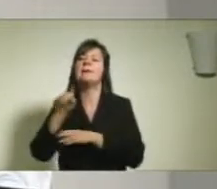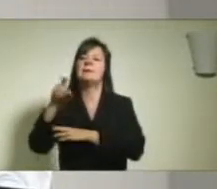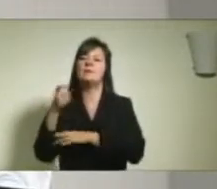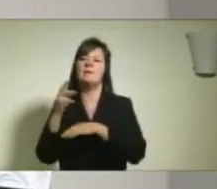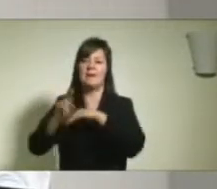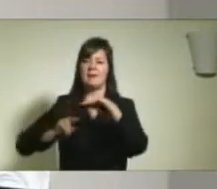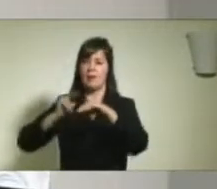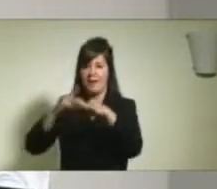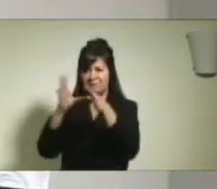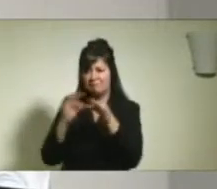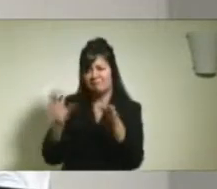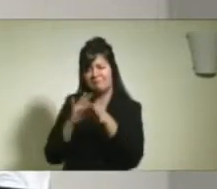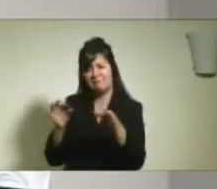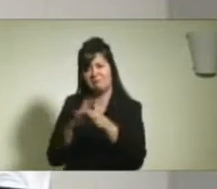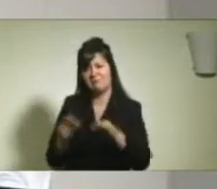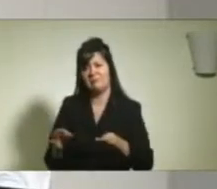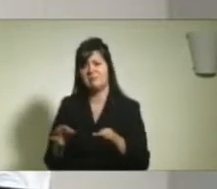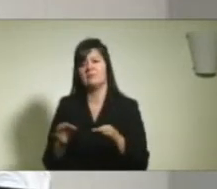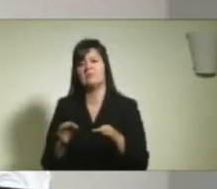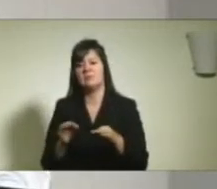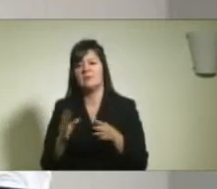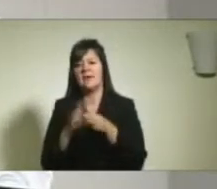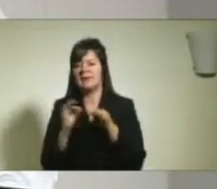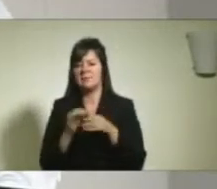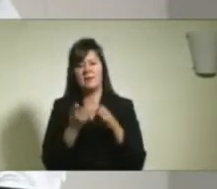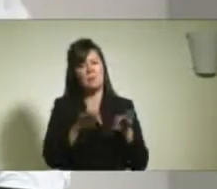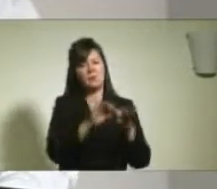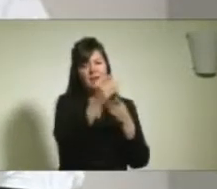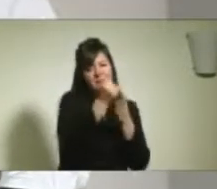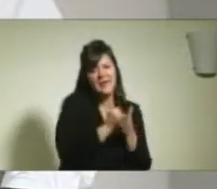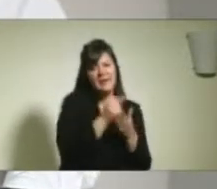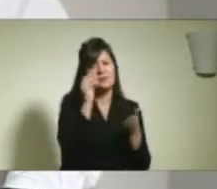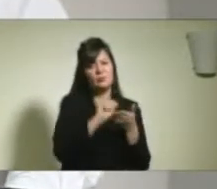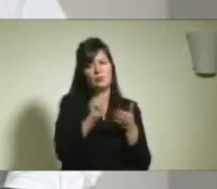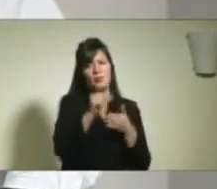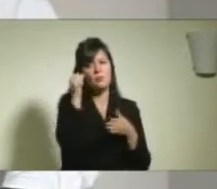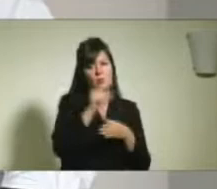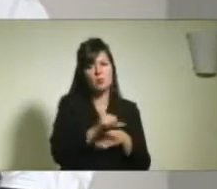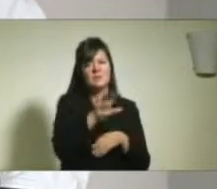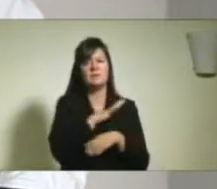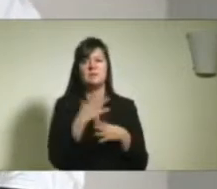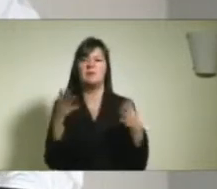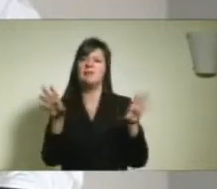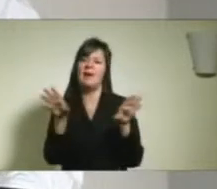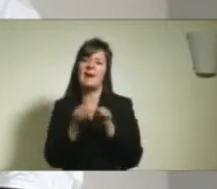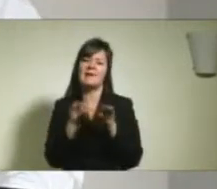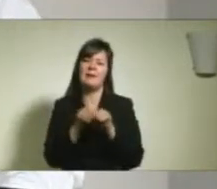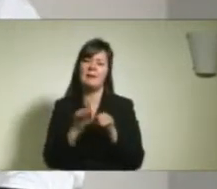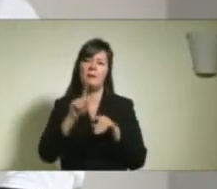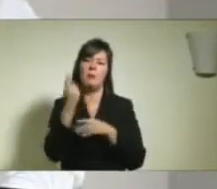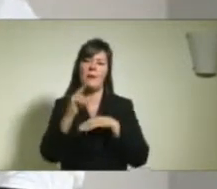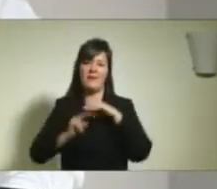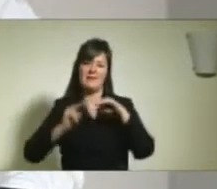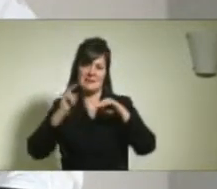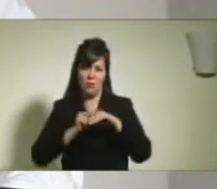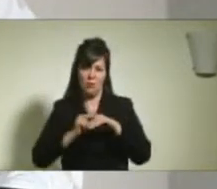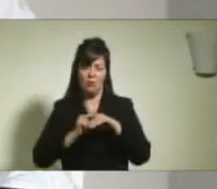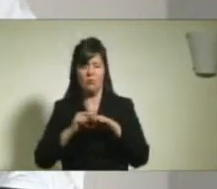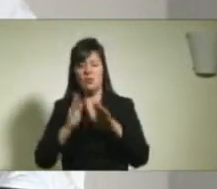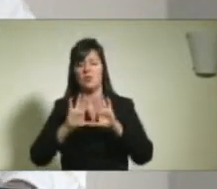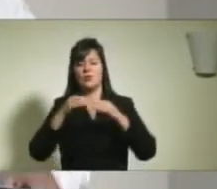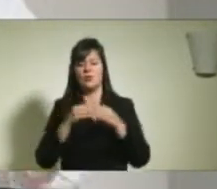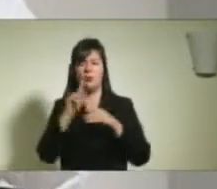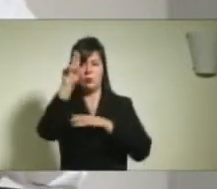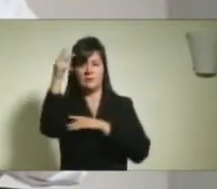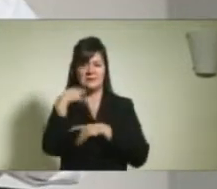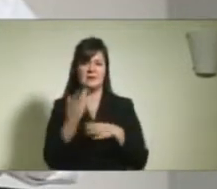national et nous avons donc envoyé des lettres à l'Assemblée des Premières Nations et aux partis politiques en leur disant de ne pas réduire